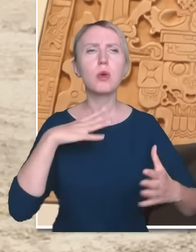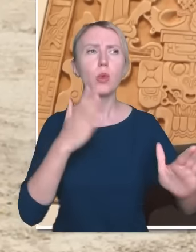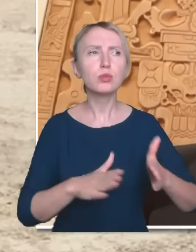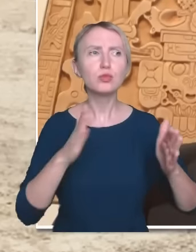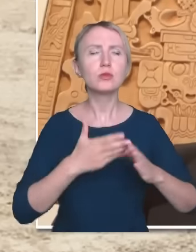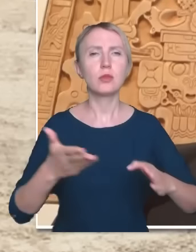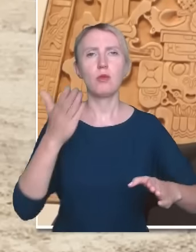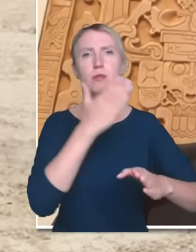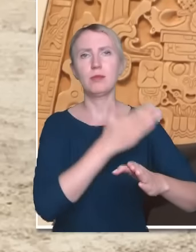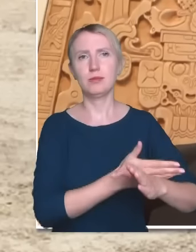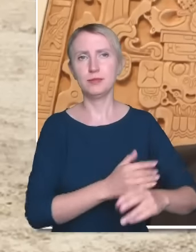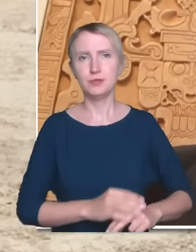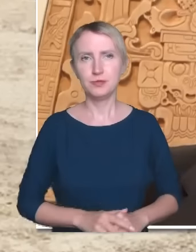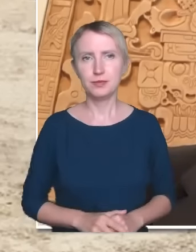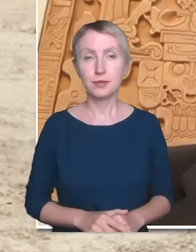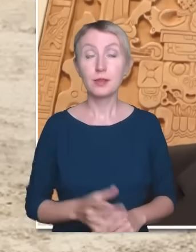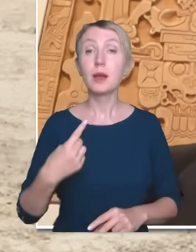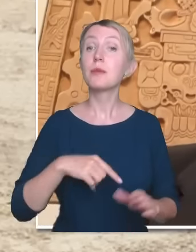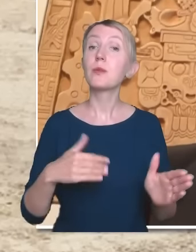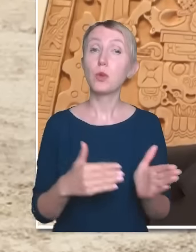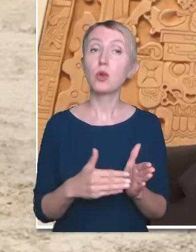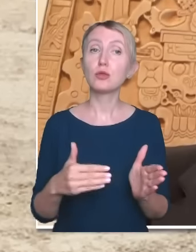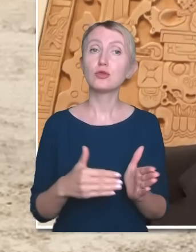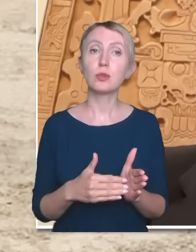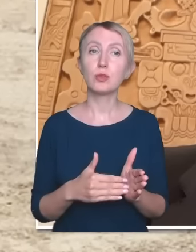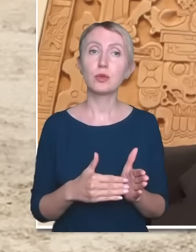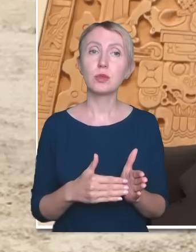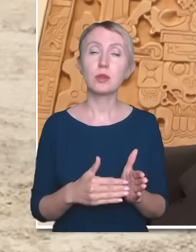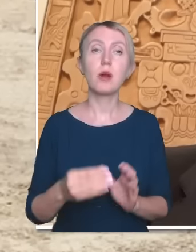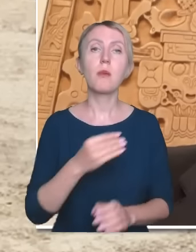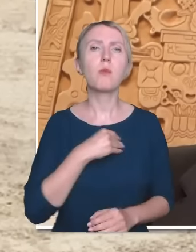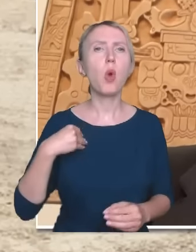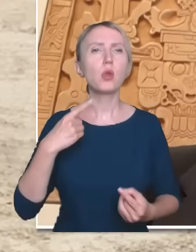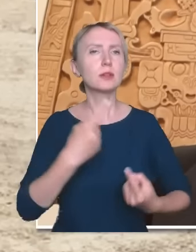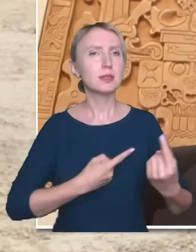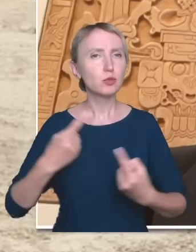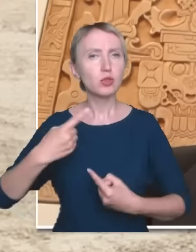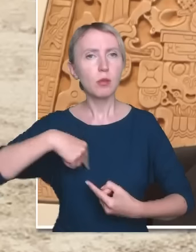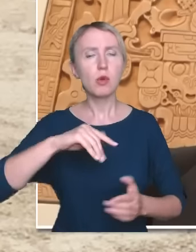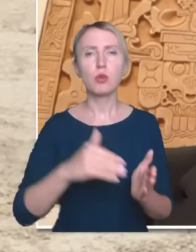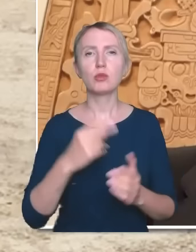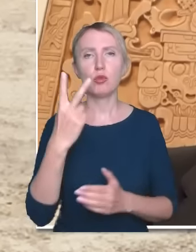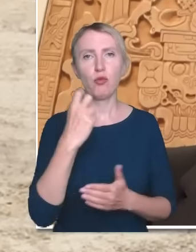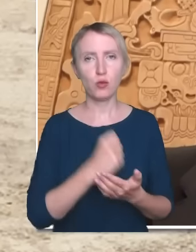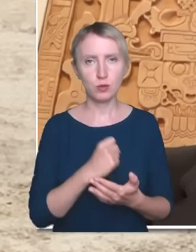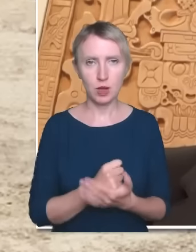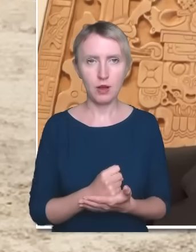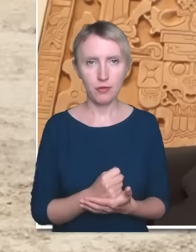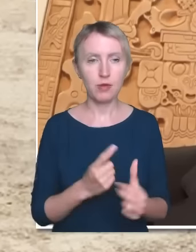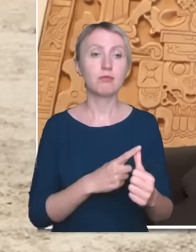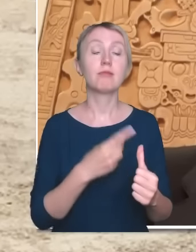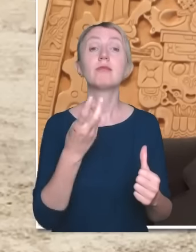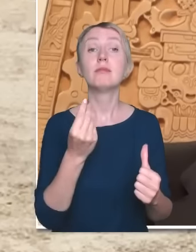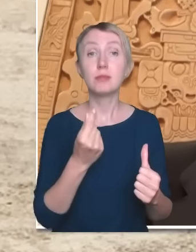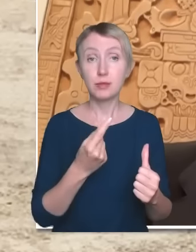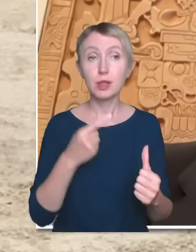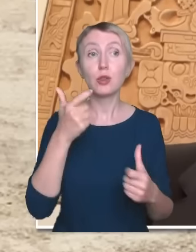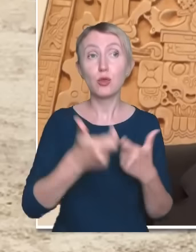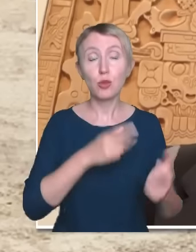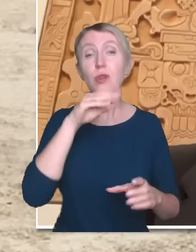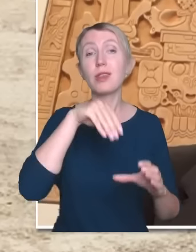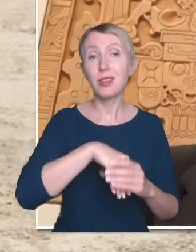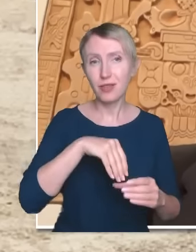czas temu. Potrzebujemy jako polski przemysł dwóch rzeczy. Po pierwsze pieniądze na inwestycje, ale